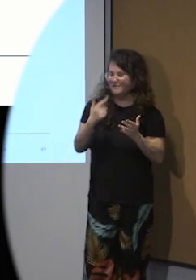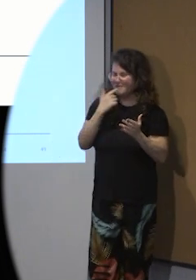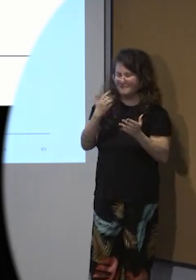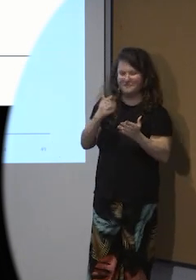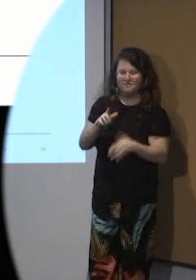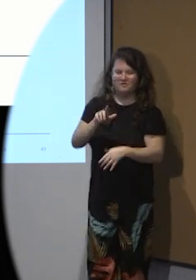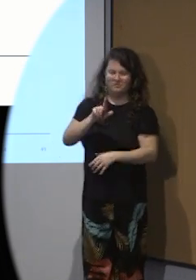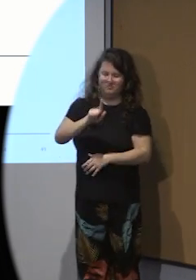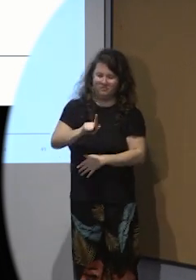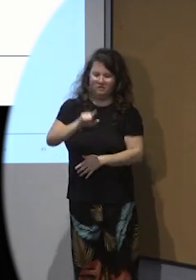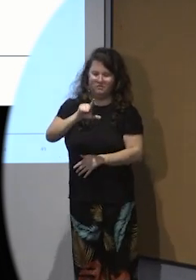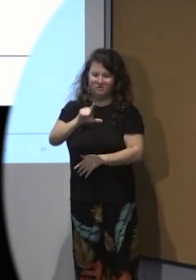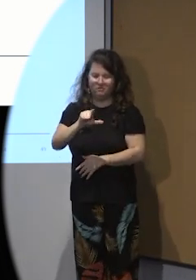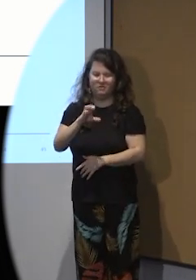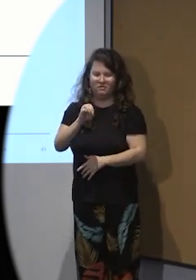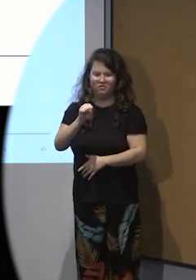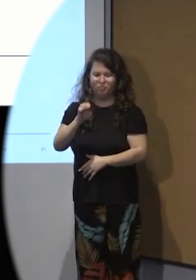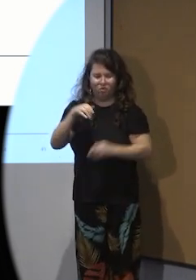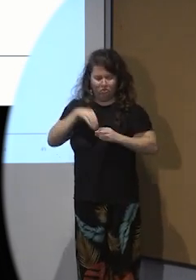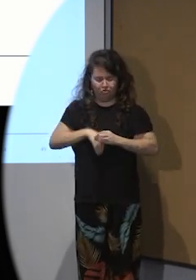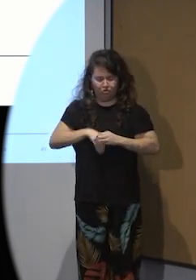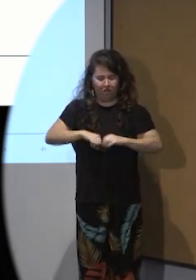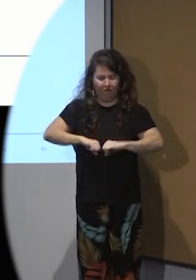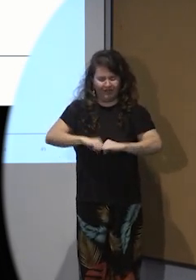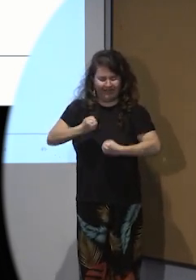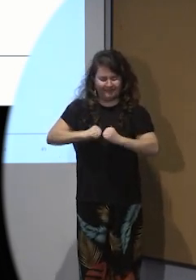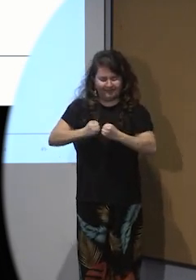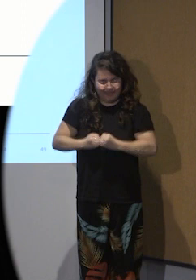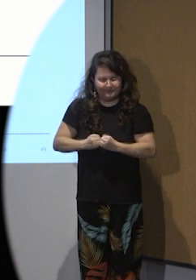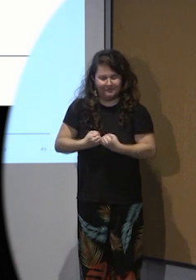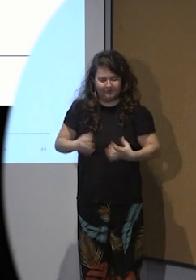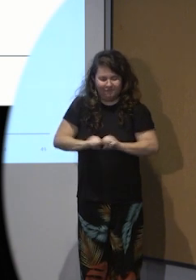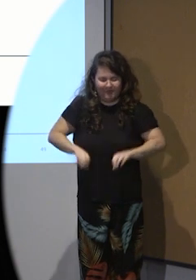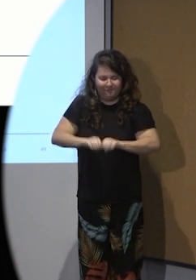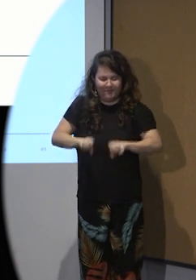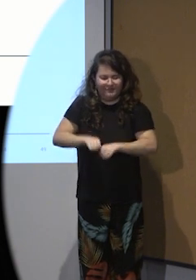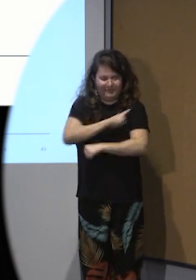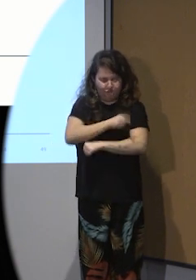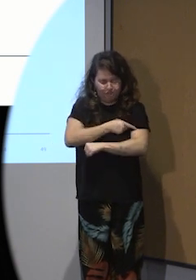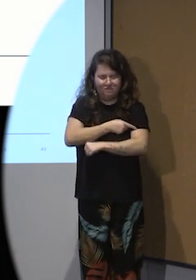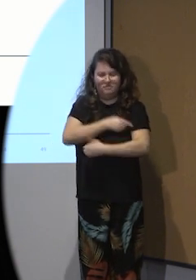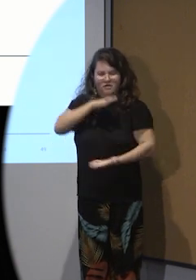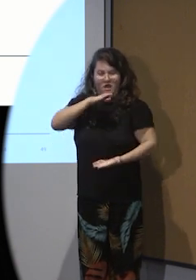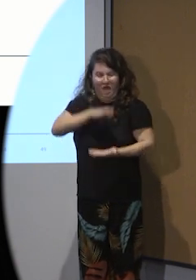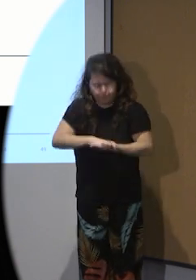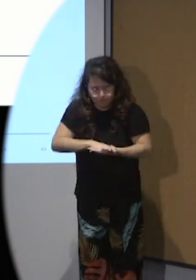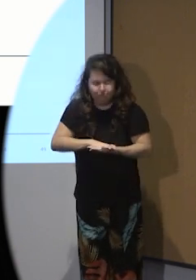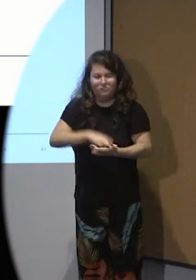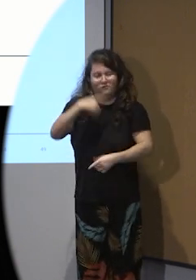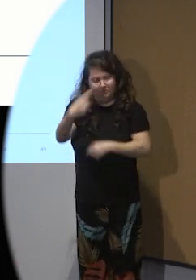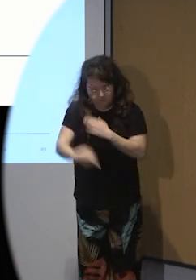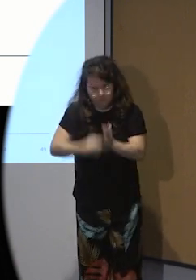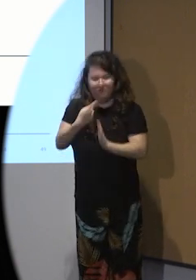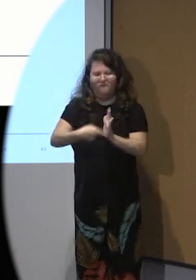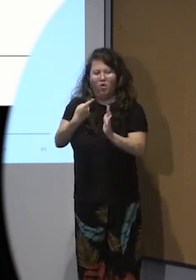glucose pour générer de l'énergie. Et donc, si on a utilisé le glucose, il faut en avoir d'autres pour générer de l'énergie pour après. On est sur au moins